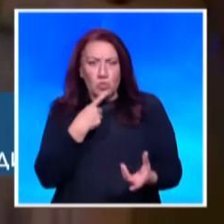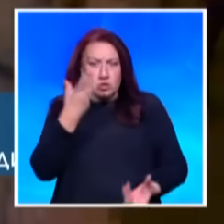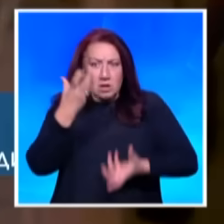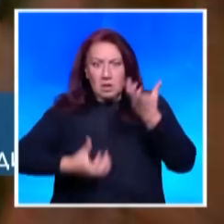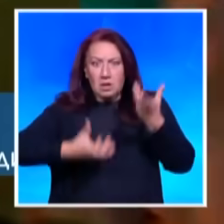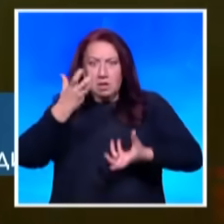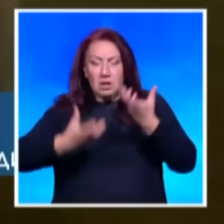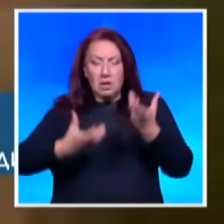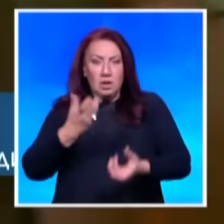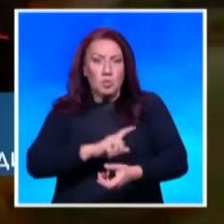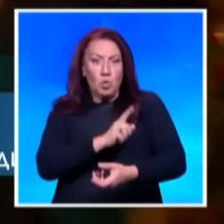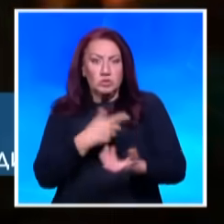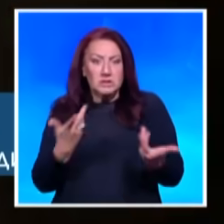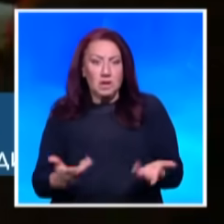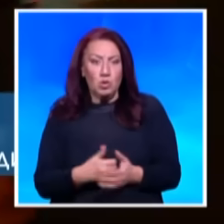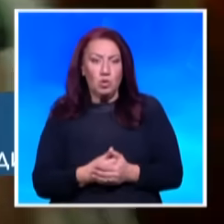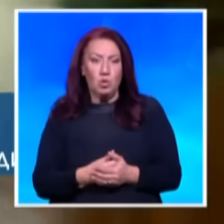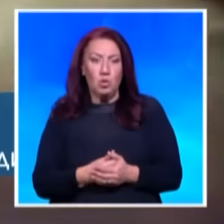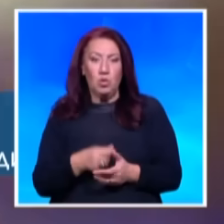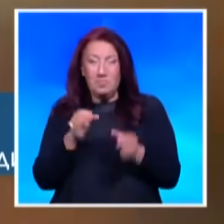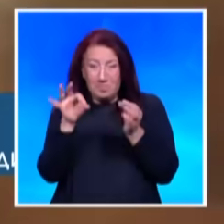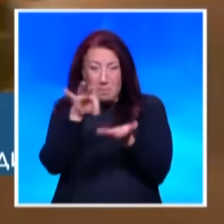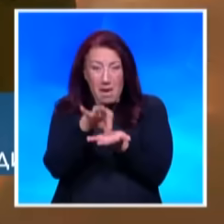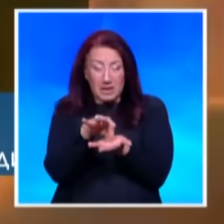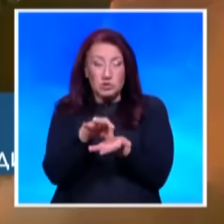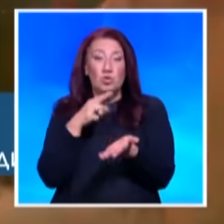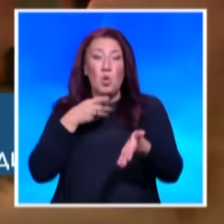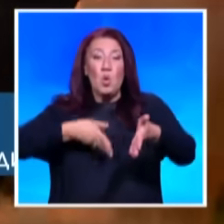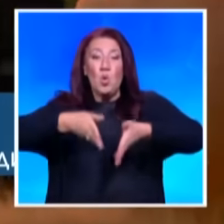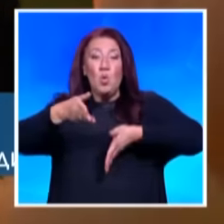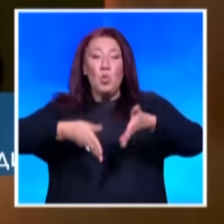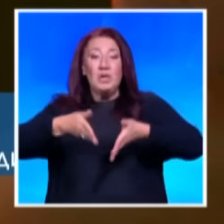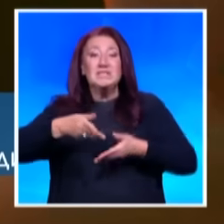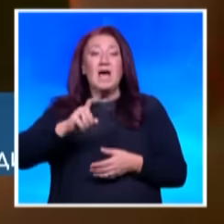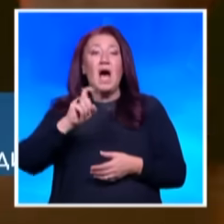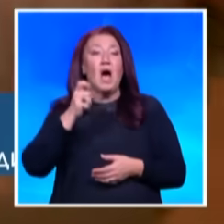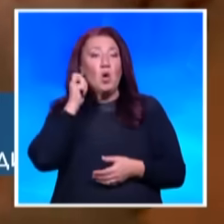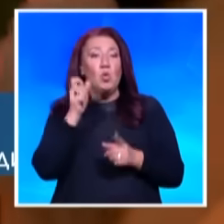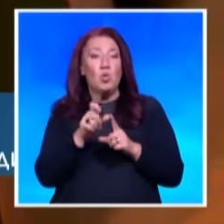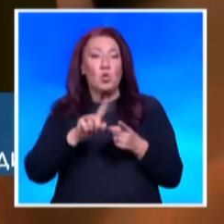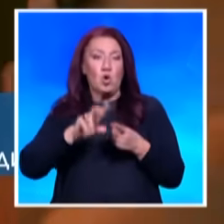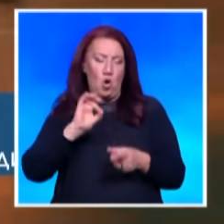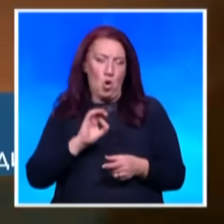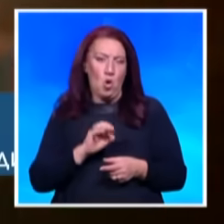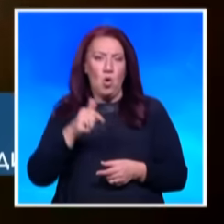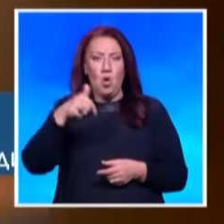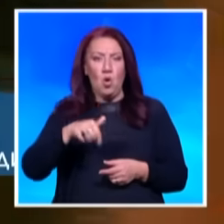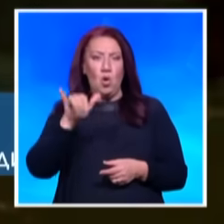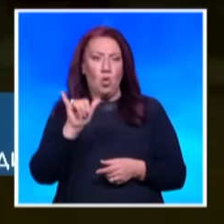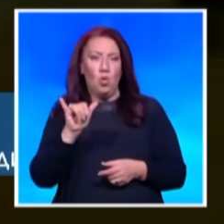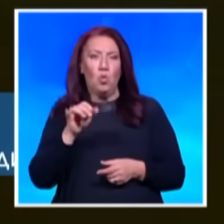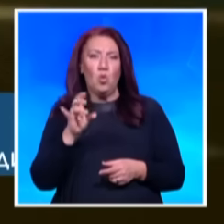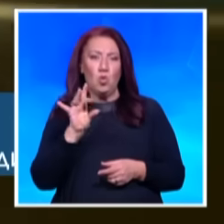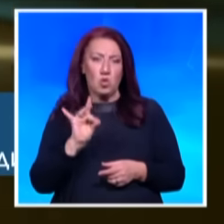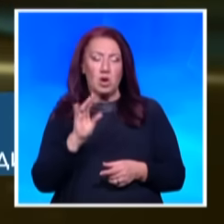Изключително много ескалира напрежението тук на улица Гурко. Виждате, в момента разчистват различни